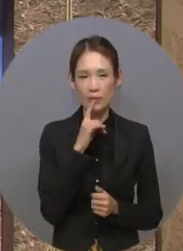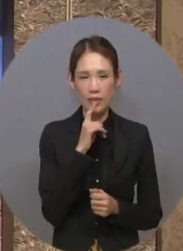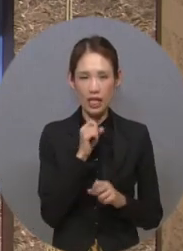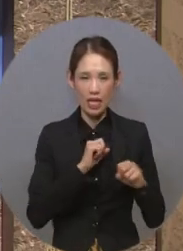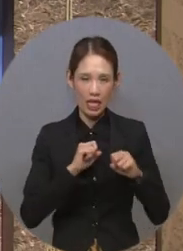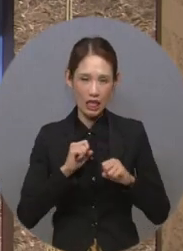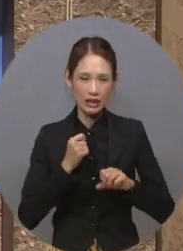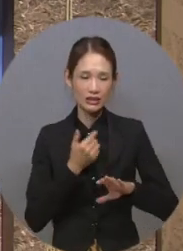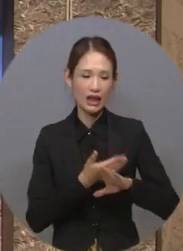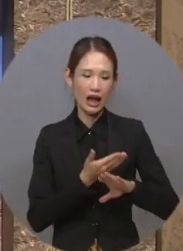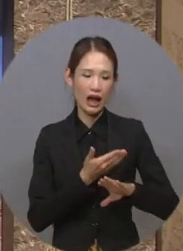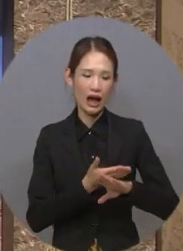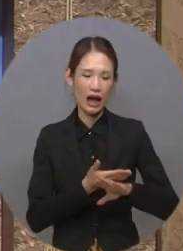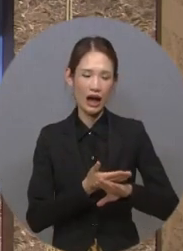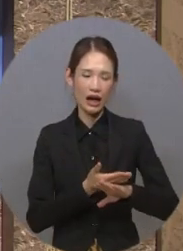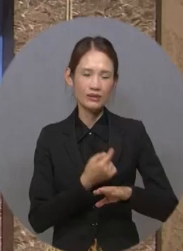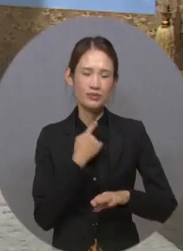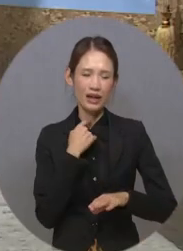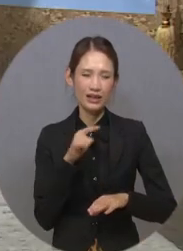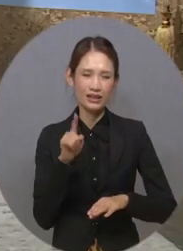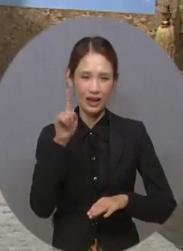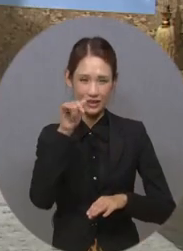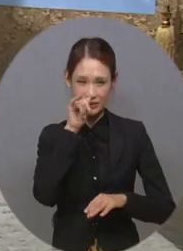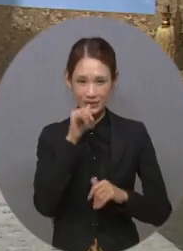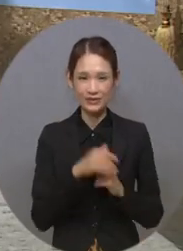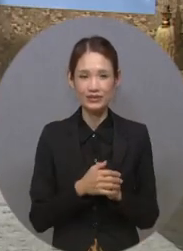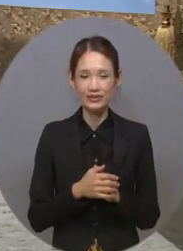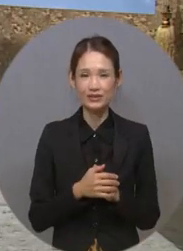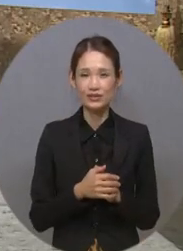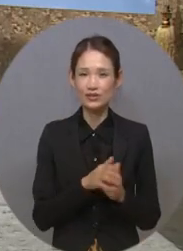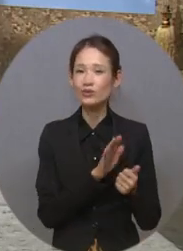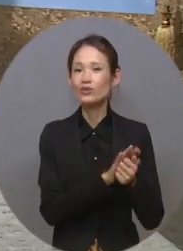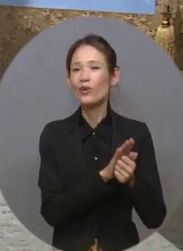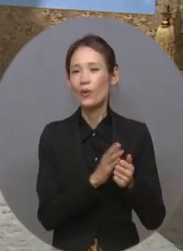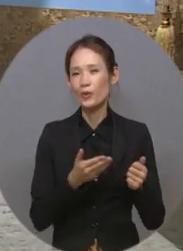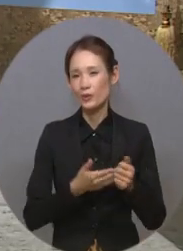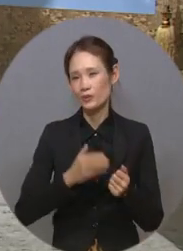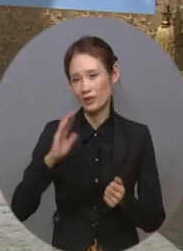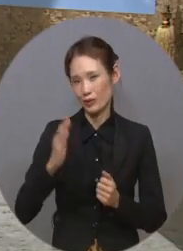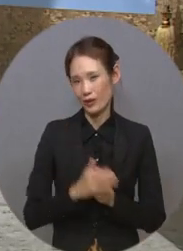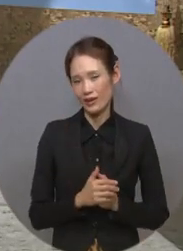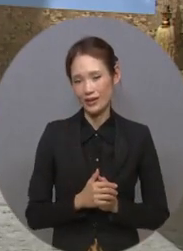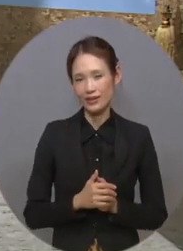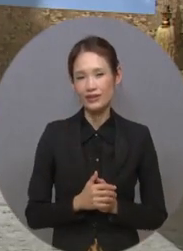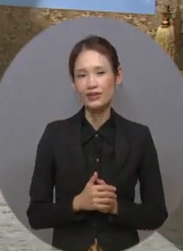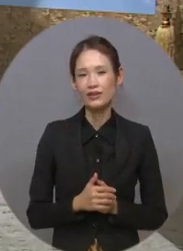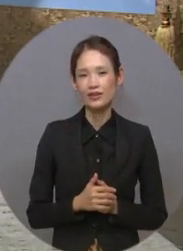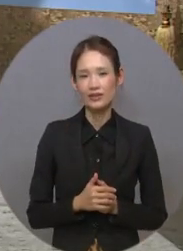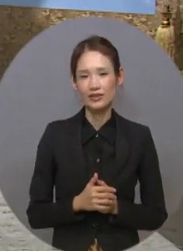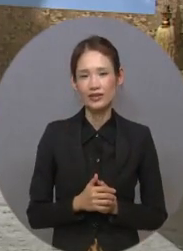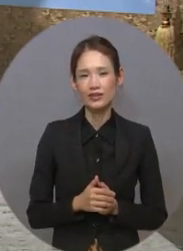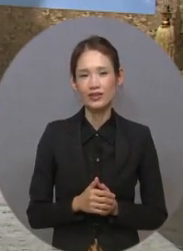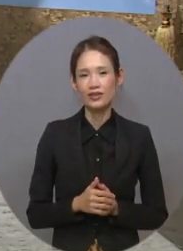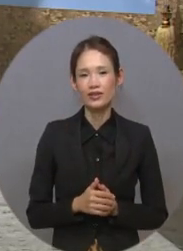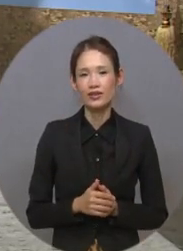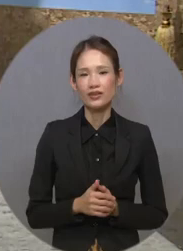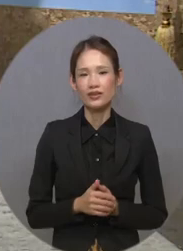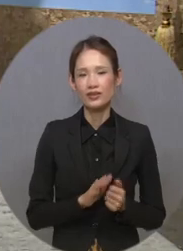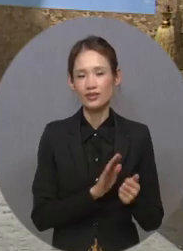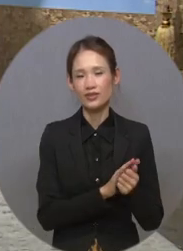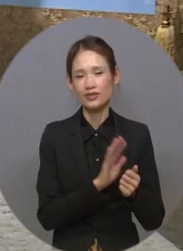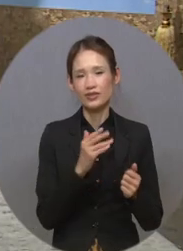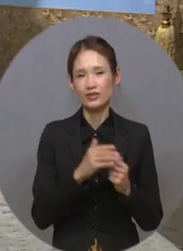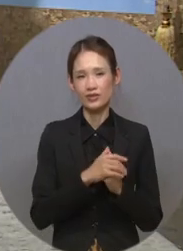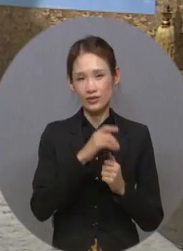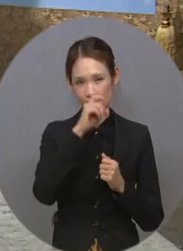틀린 그런 행동도 해봤어요. 그래서 결국은 그분들한테 도움이 됐죠. 그분들께 도움이 됐군요. 네. 네. 아, 누군가에게 도움이